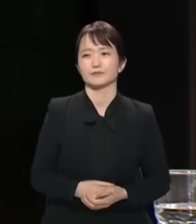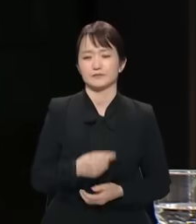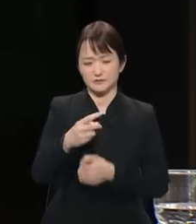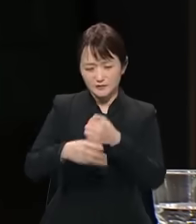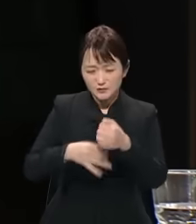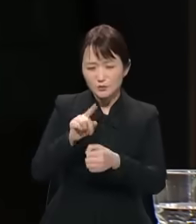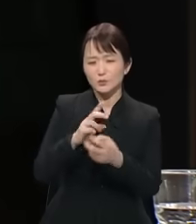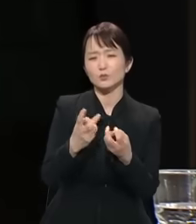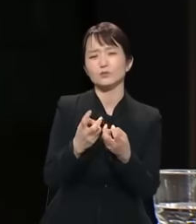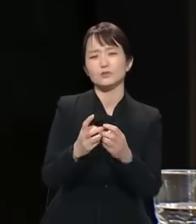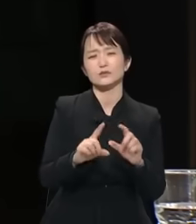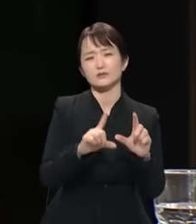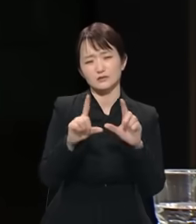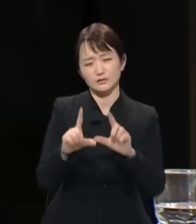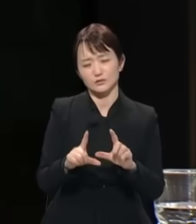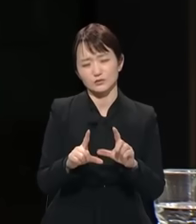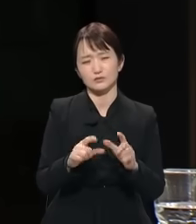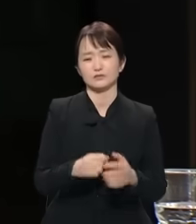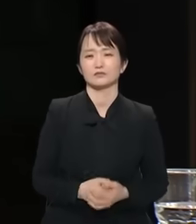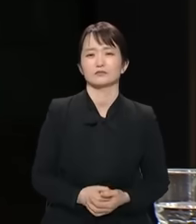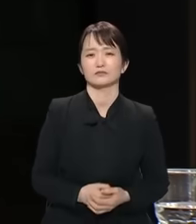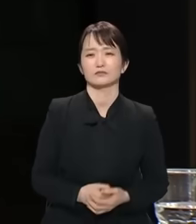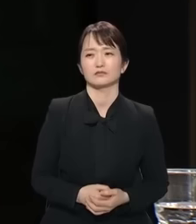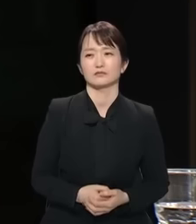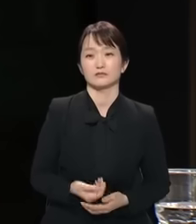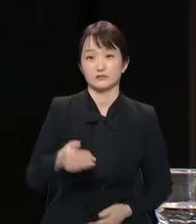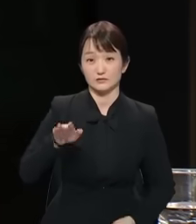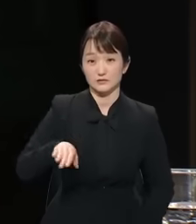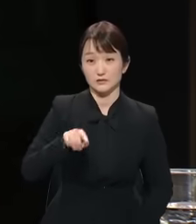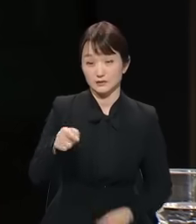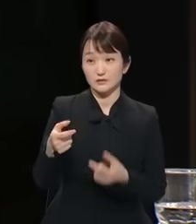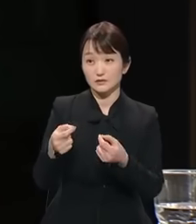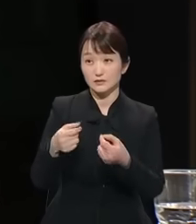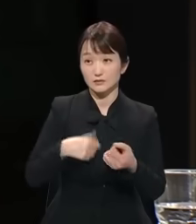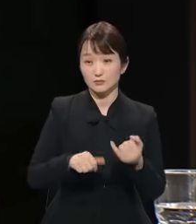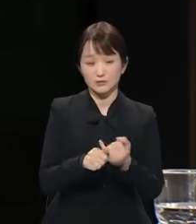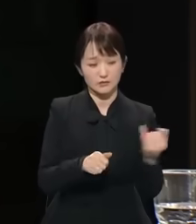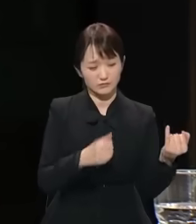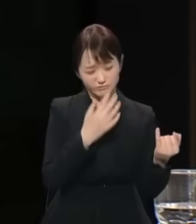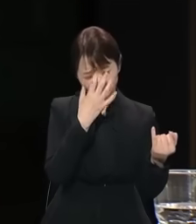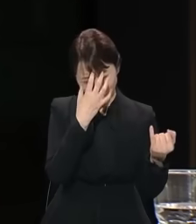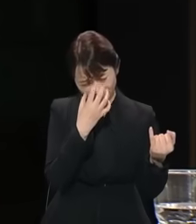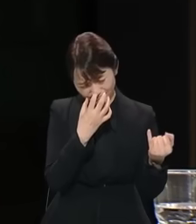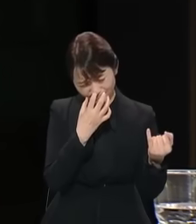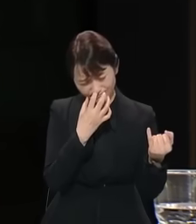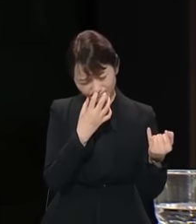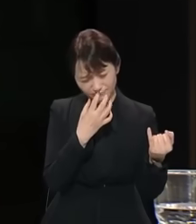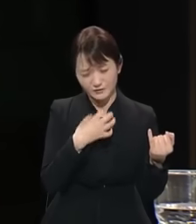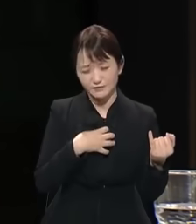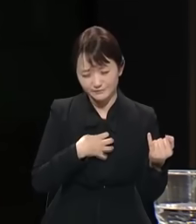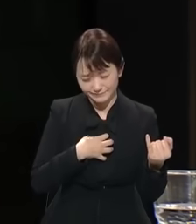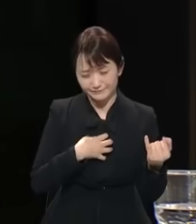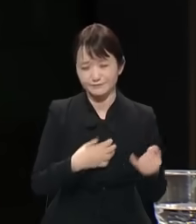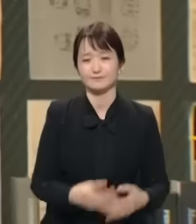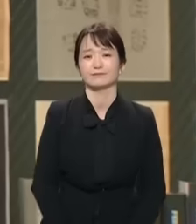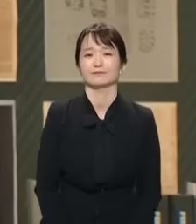십수년을 어떻게 살았대요. 하셨고요. 김미소님, 그런데 저러다가 며느리도 우울증 오겠어요. 하셨습니다. 그렇군요. 자,